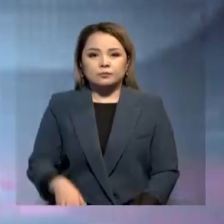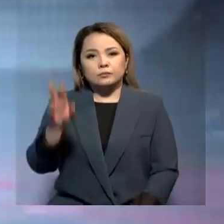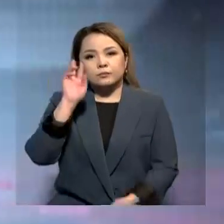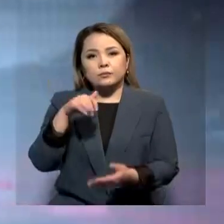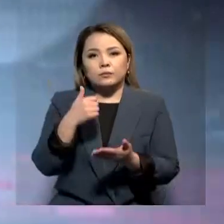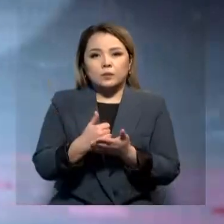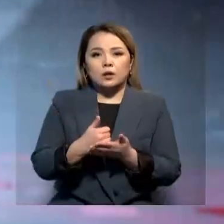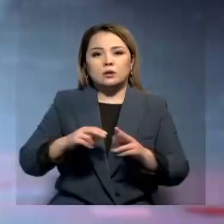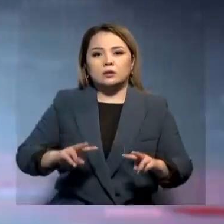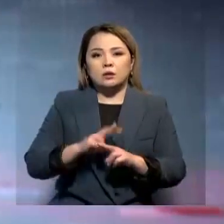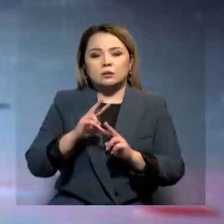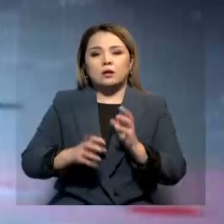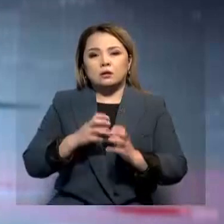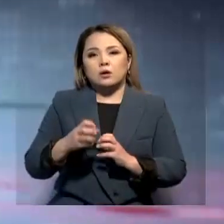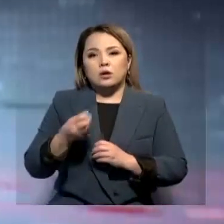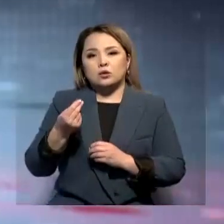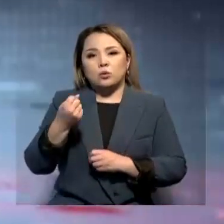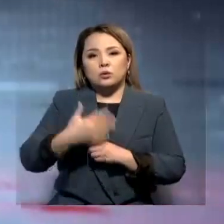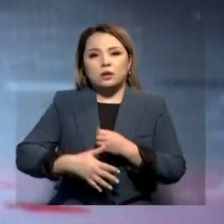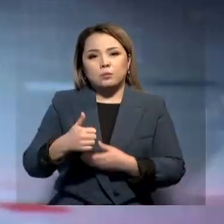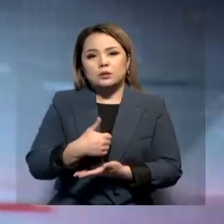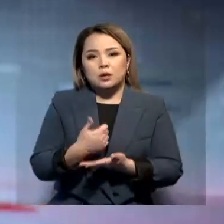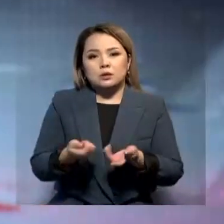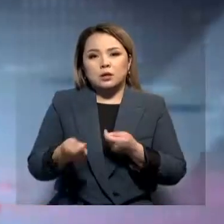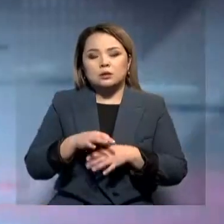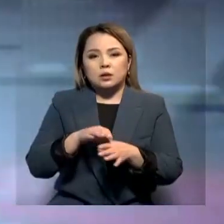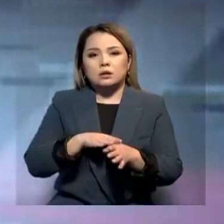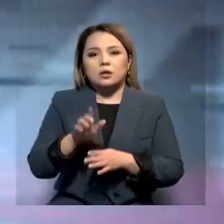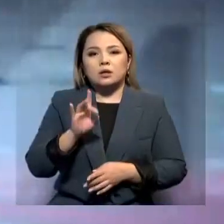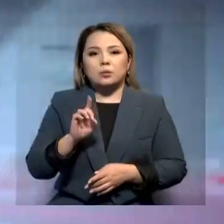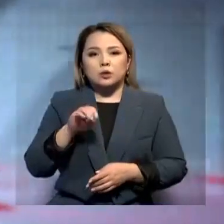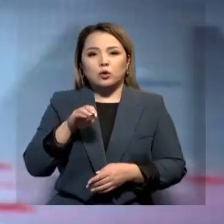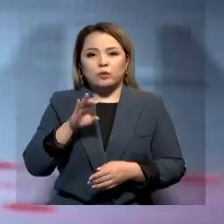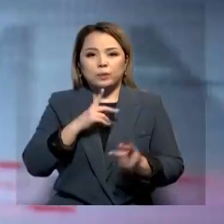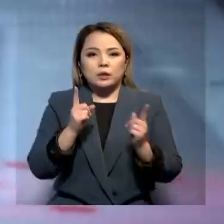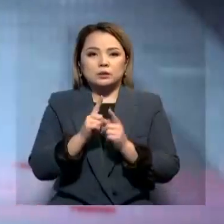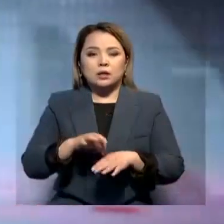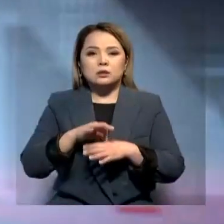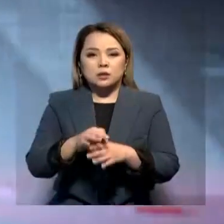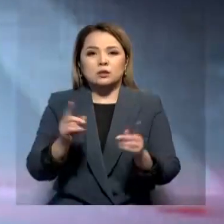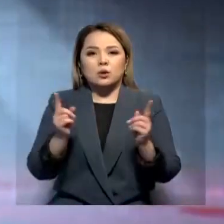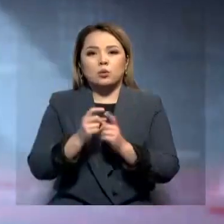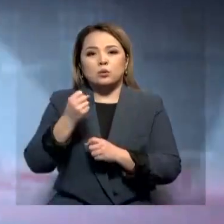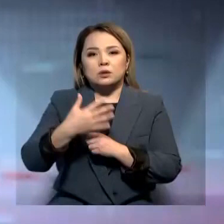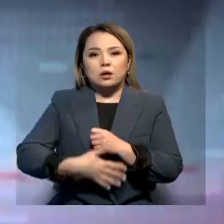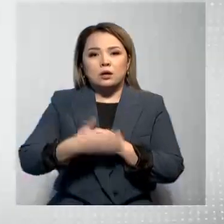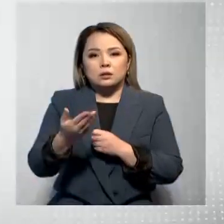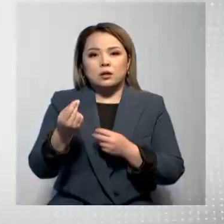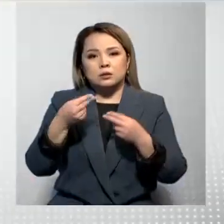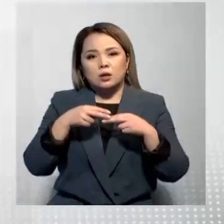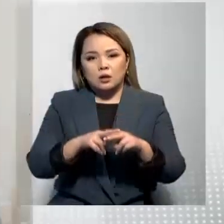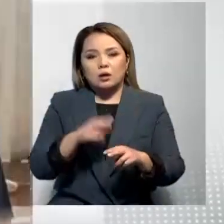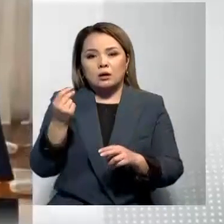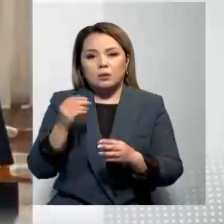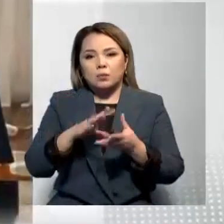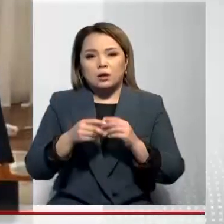Мемлекет басшысы Астана халықаралық қаржы орталығының басқарушысы Ринат Бектұровты қабылдады. Кездесуде орталықтың алдағы уақыттағы қаржы,